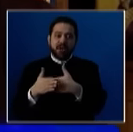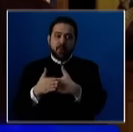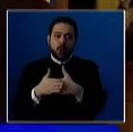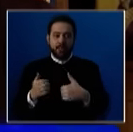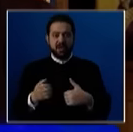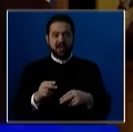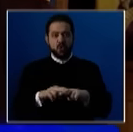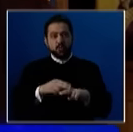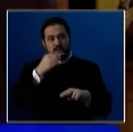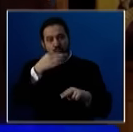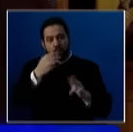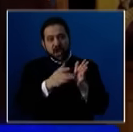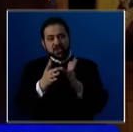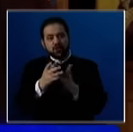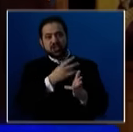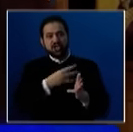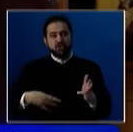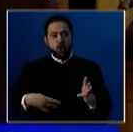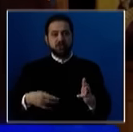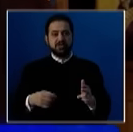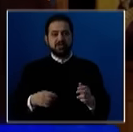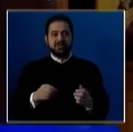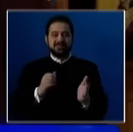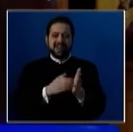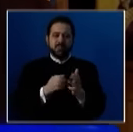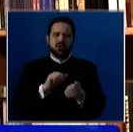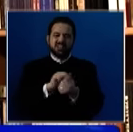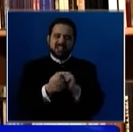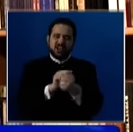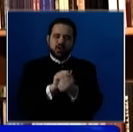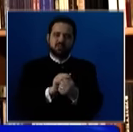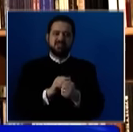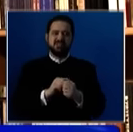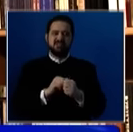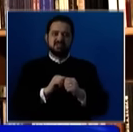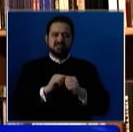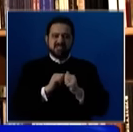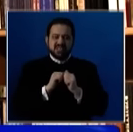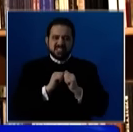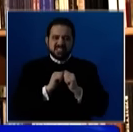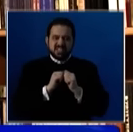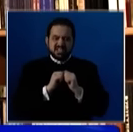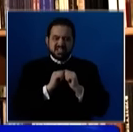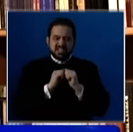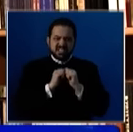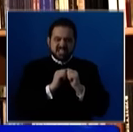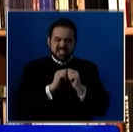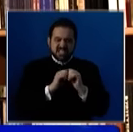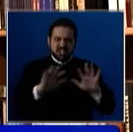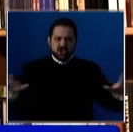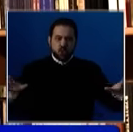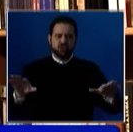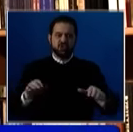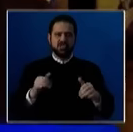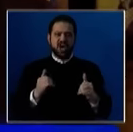ca pe tine însuți, trebuie să te lupți, să distrugi, să desfințezi această distanță între tine și